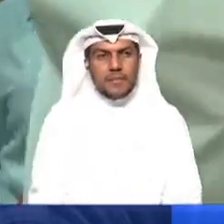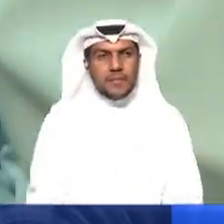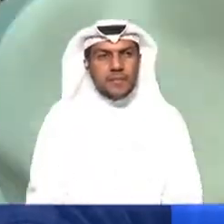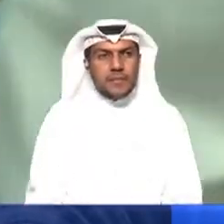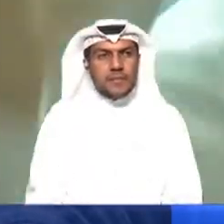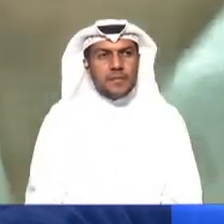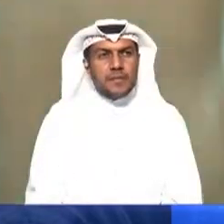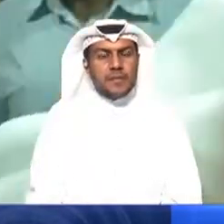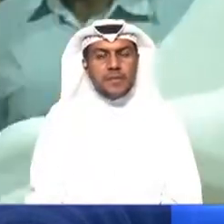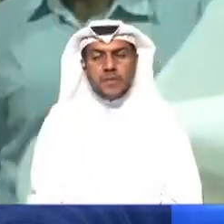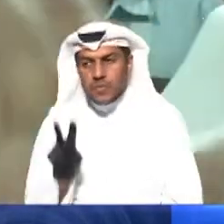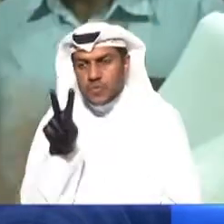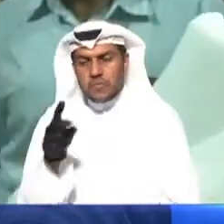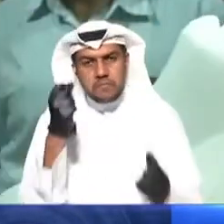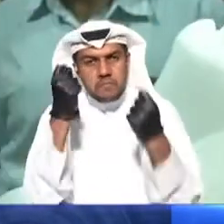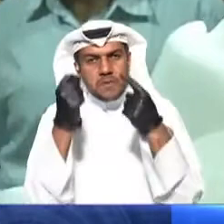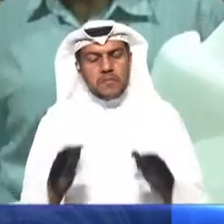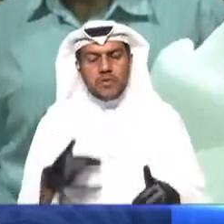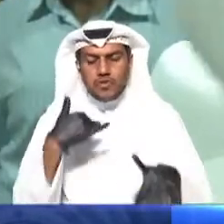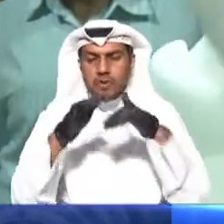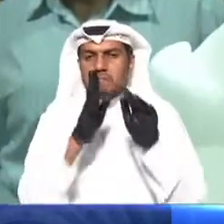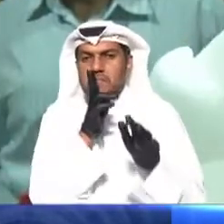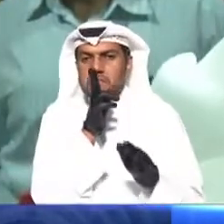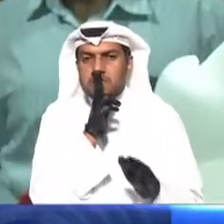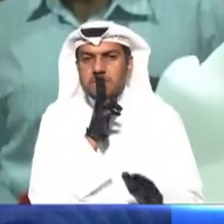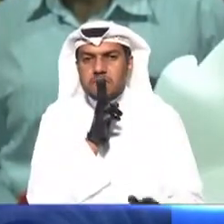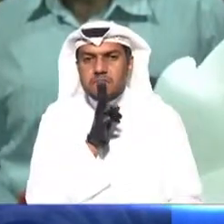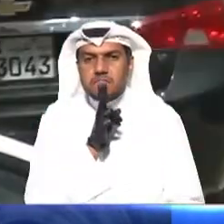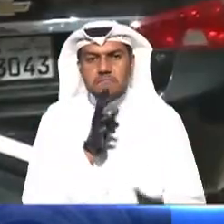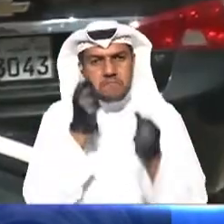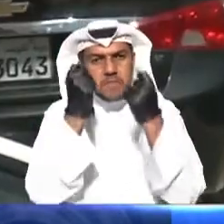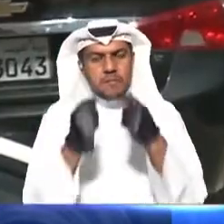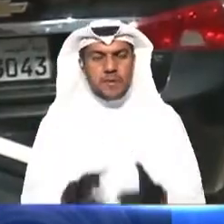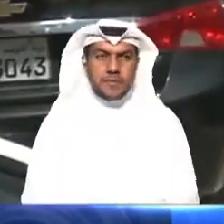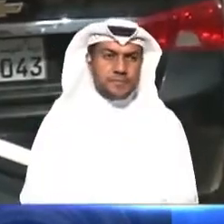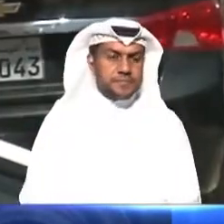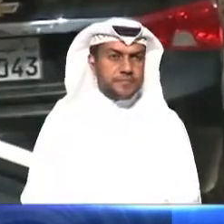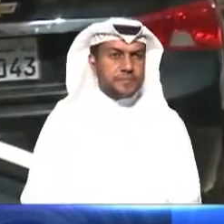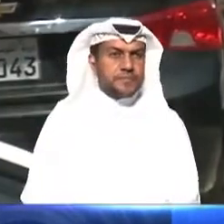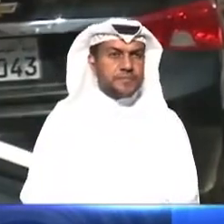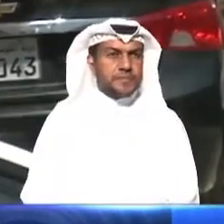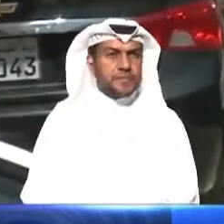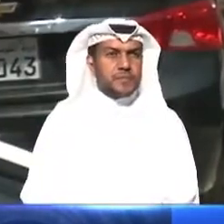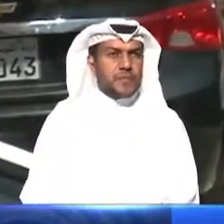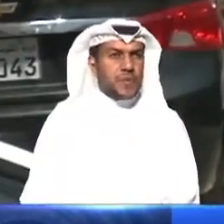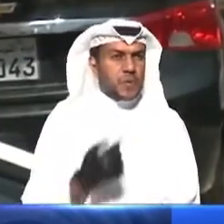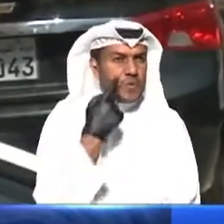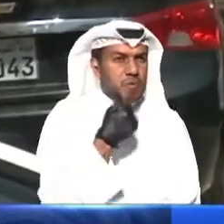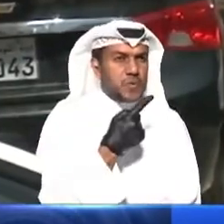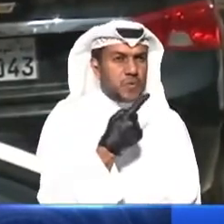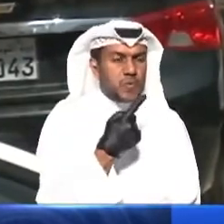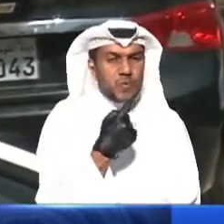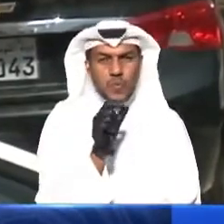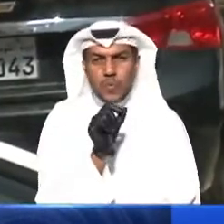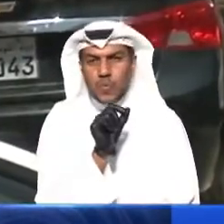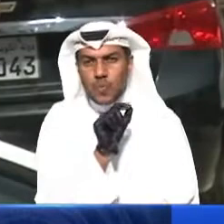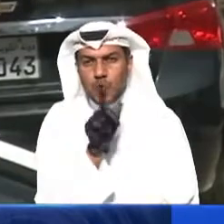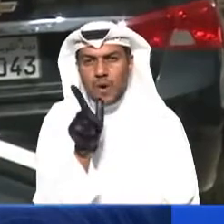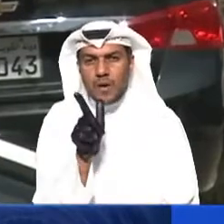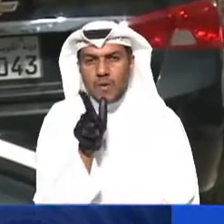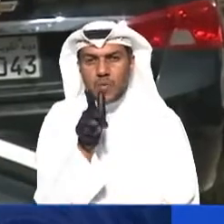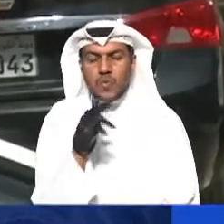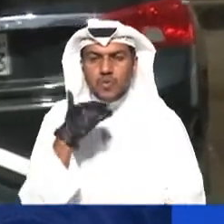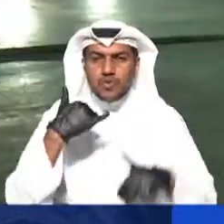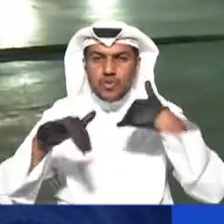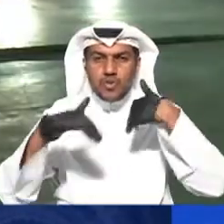أشوف، ما أشوف أحد نهائي، ملتزمين بالحظر. لا نستطيع الجزم بأن حركة الشوارع